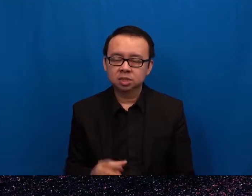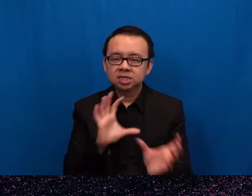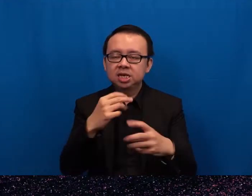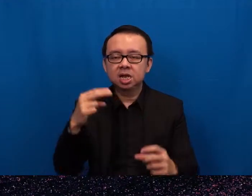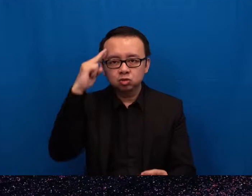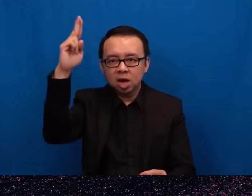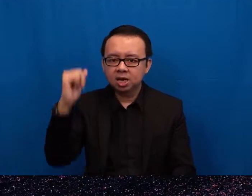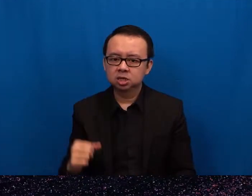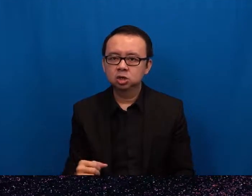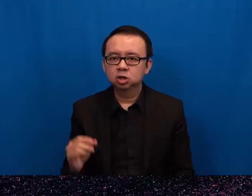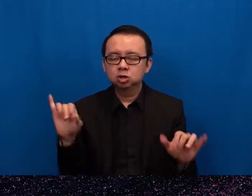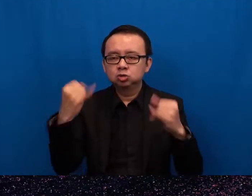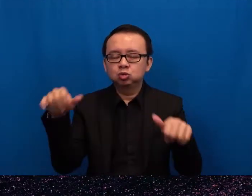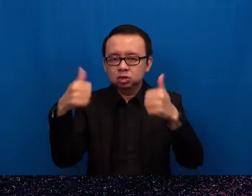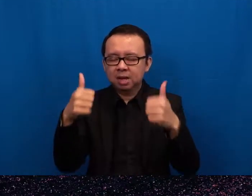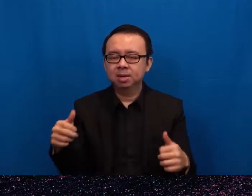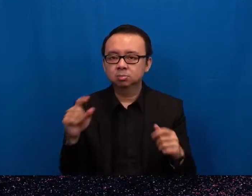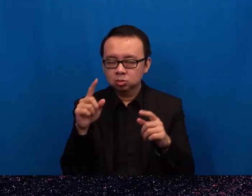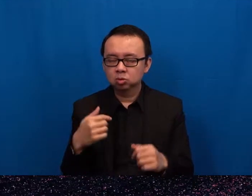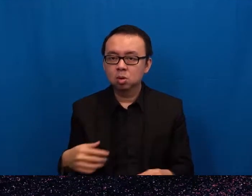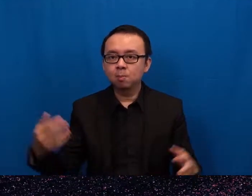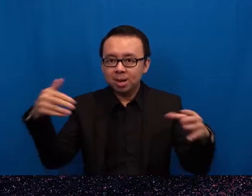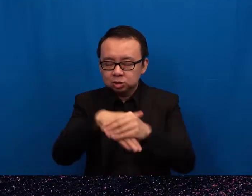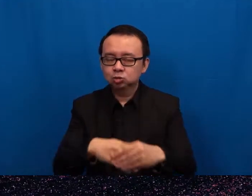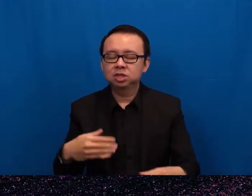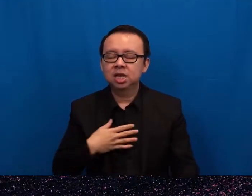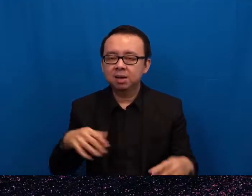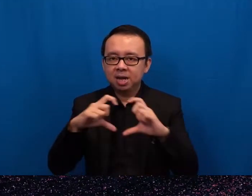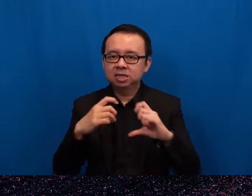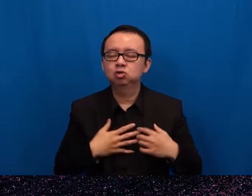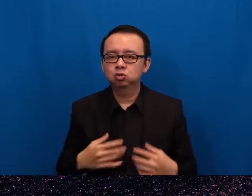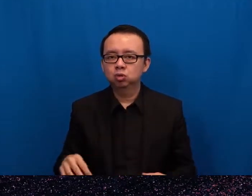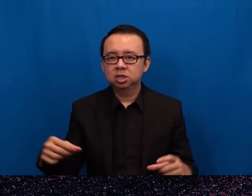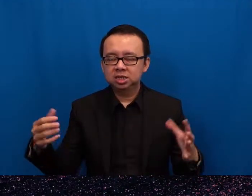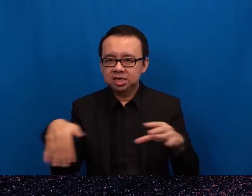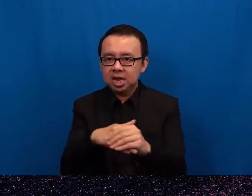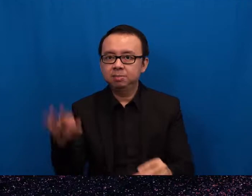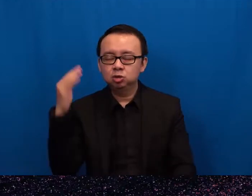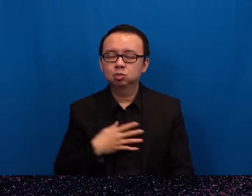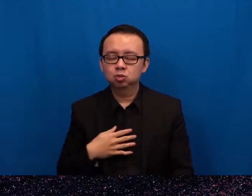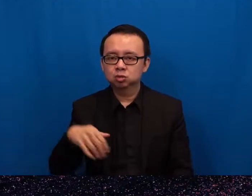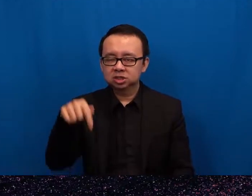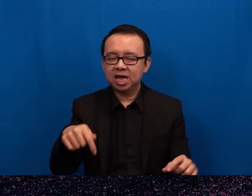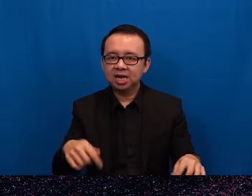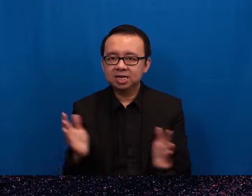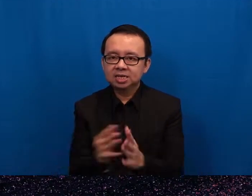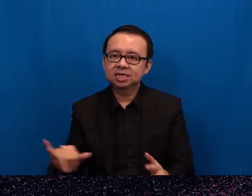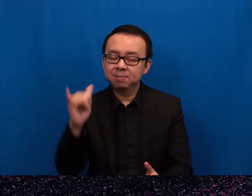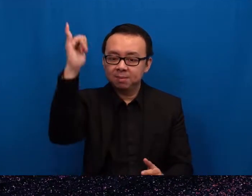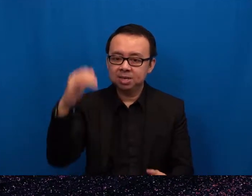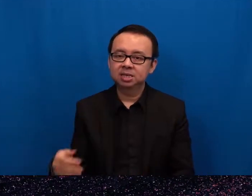Jadilah Tuhan juru selamatku. Masuklah di hatiku, di hidupku, sekarang sampai selama-lamanya. Jadikan aku anak